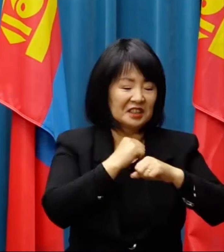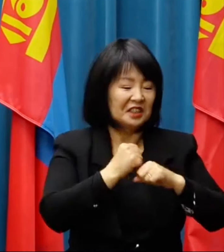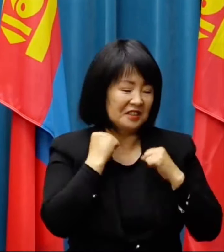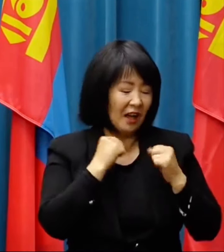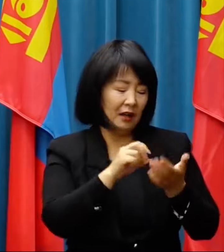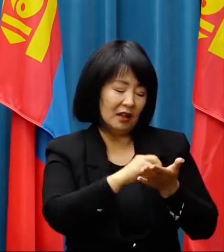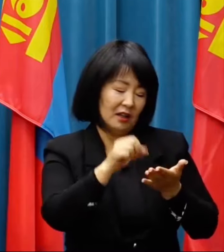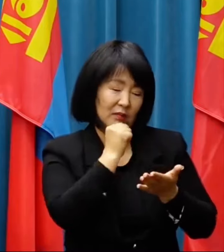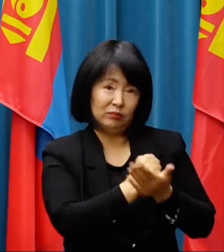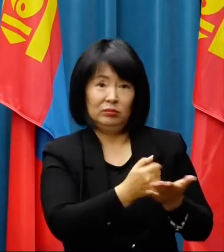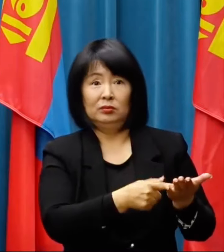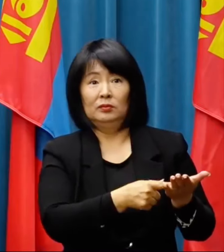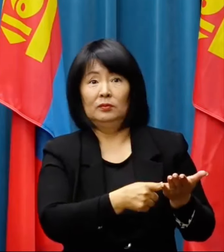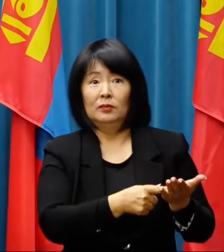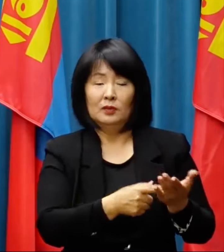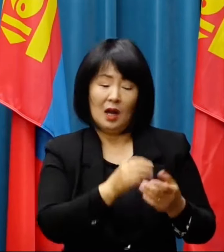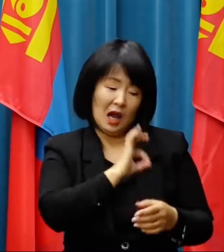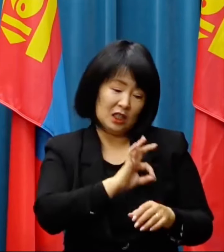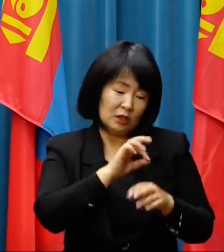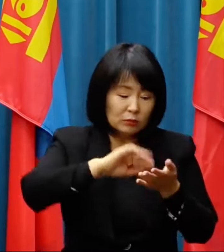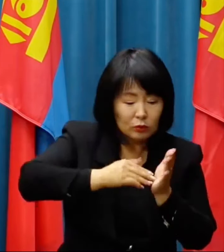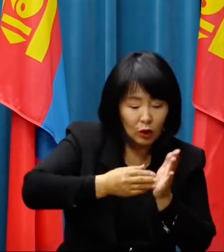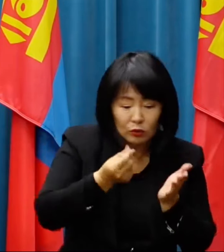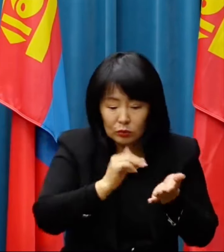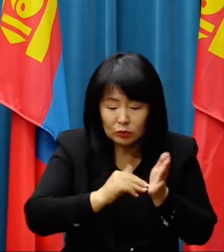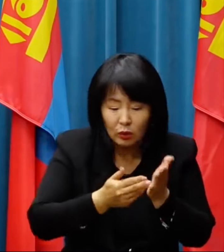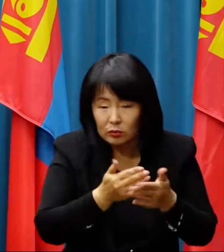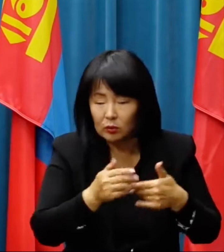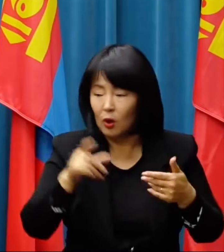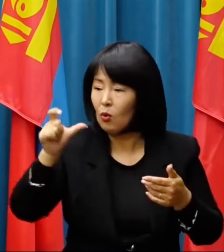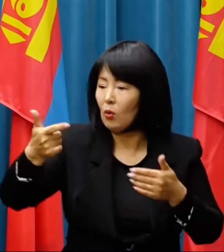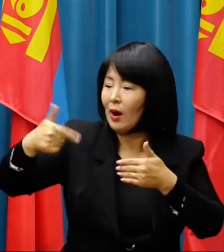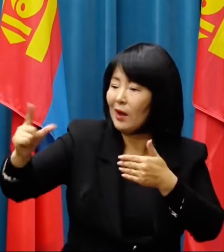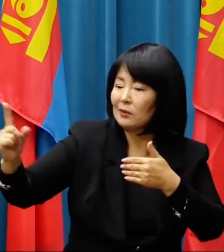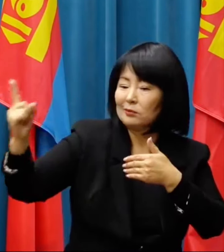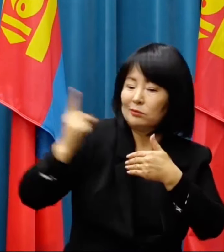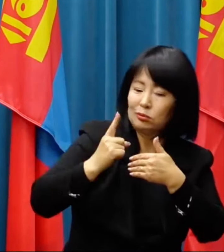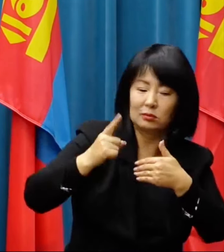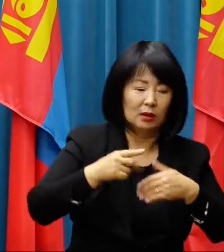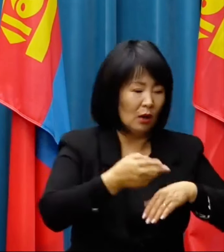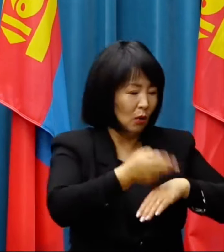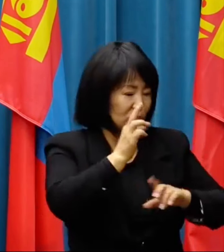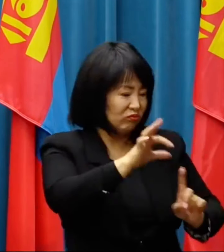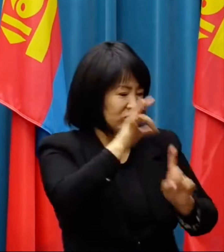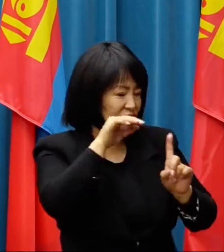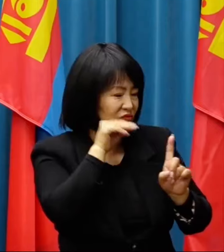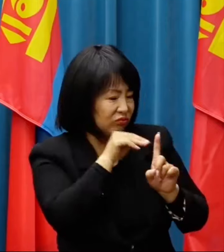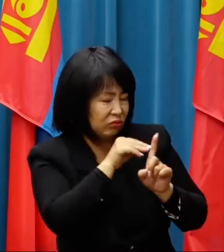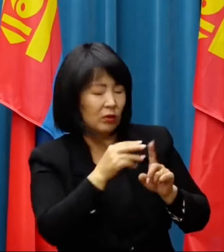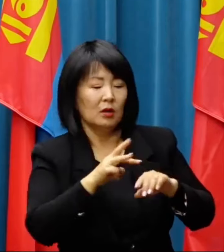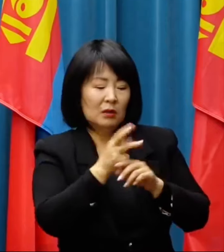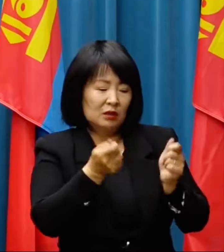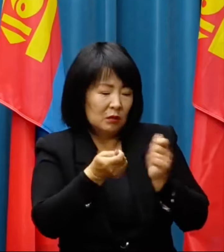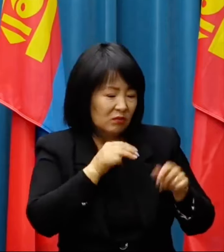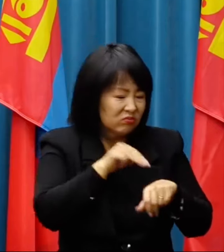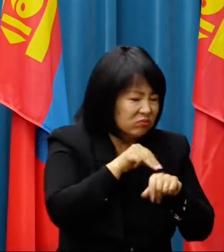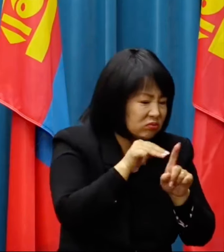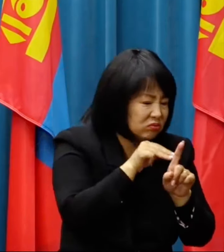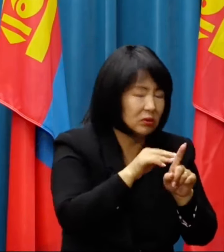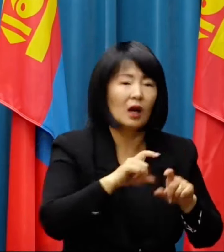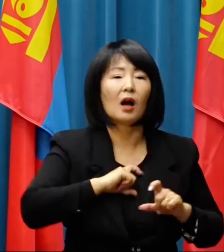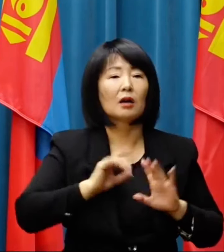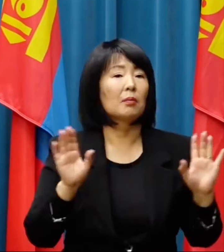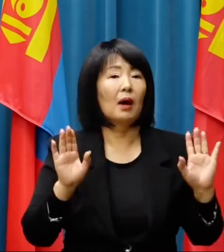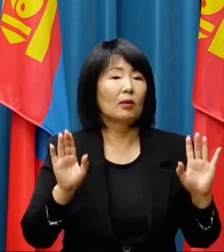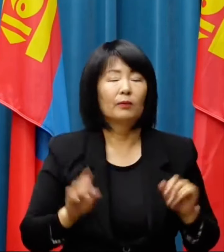ашигаа тооцоод явж байгаа учраас хин нэгэн хүн одоо үүнд хөндлөнгөөс гүйцэтгэх удирдлагынд нь ч юм уу менежмент нь оролцох ирэхгүй